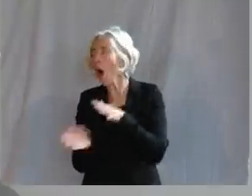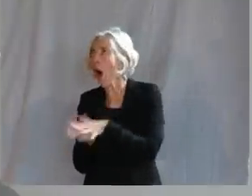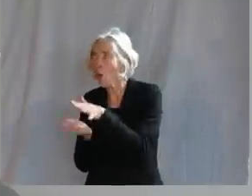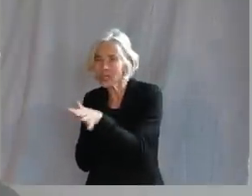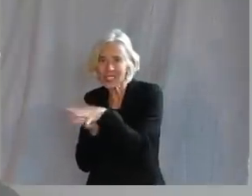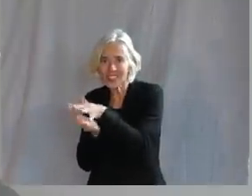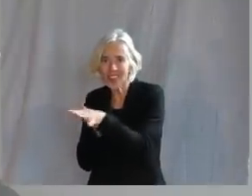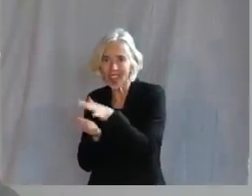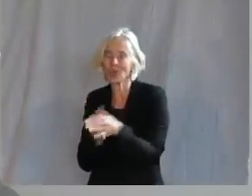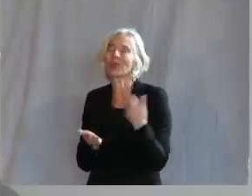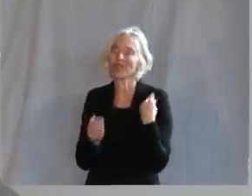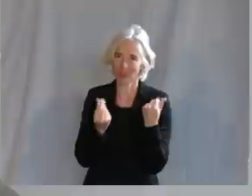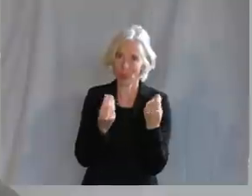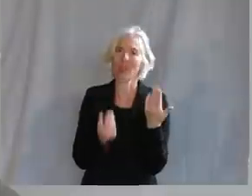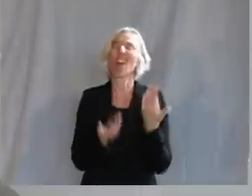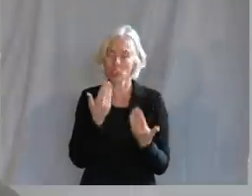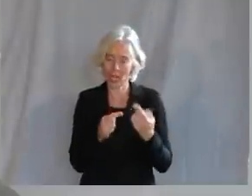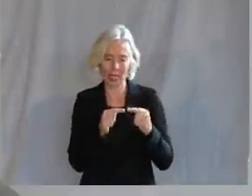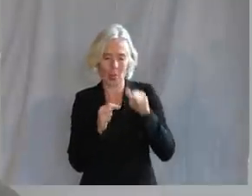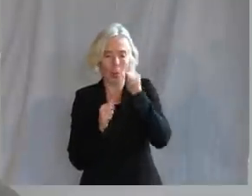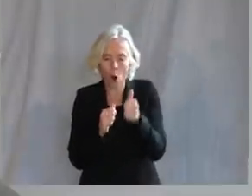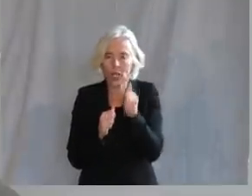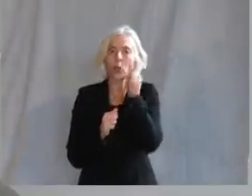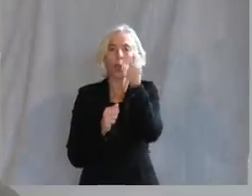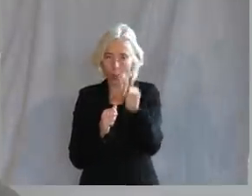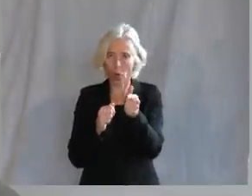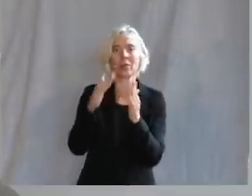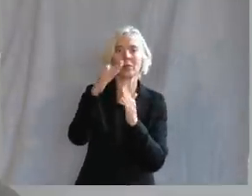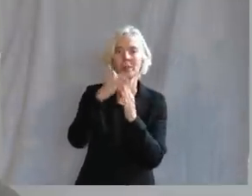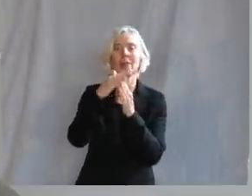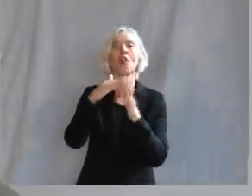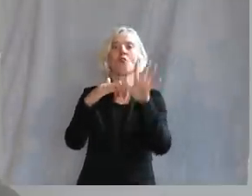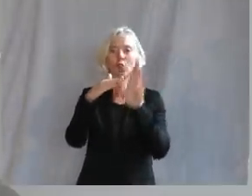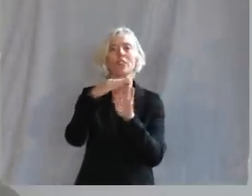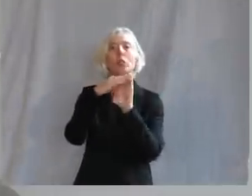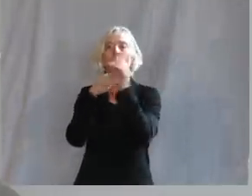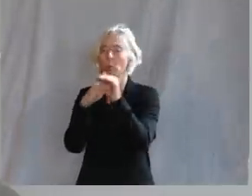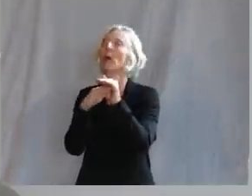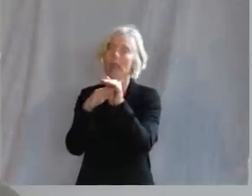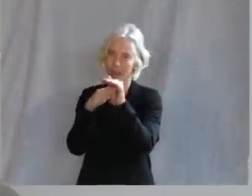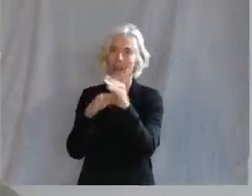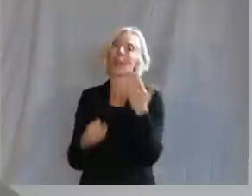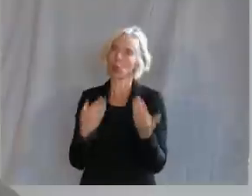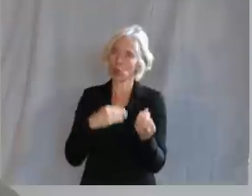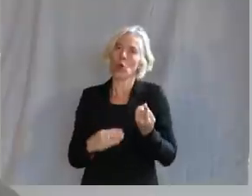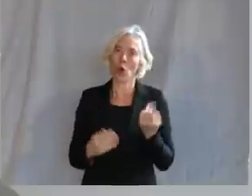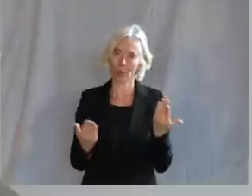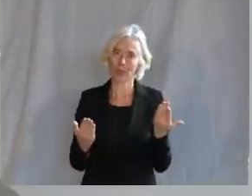Mittwoch die 50 gerissen sein wird. Deswegen möchte ich Ihnen aber trotzdem sozusagen das